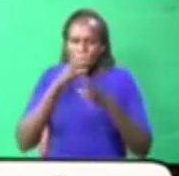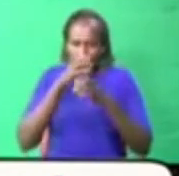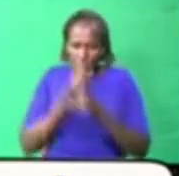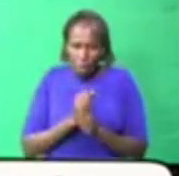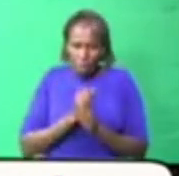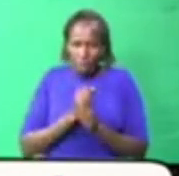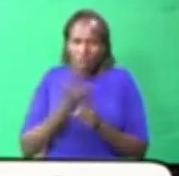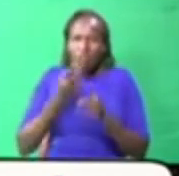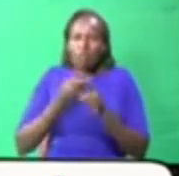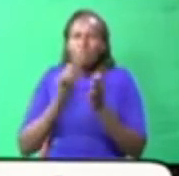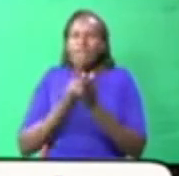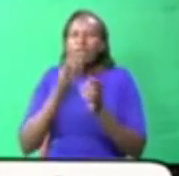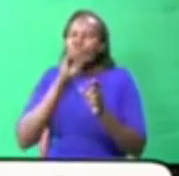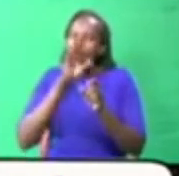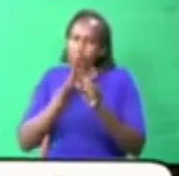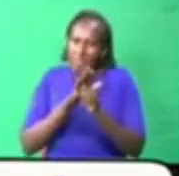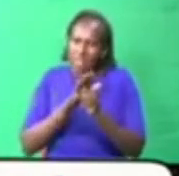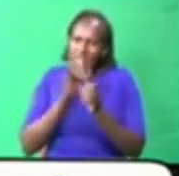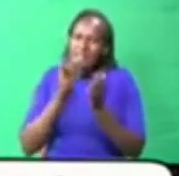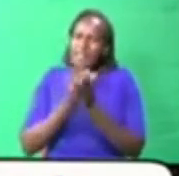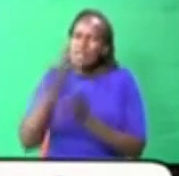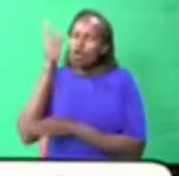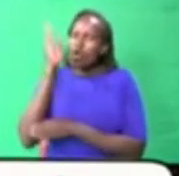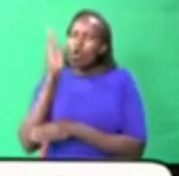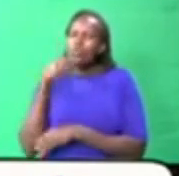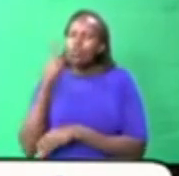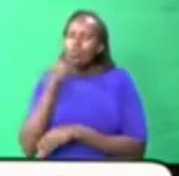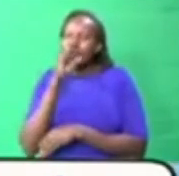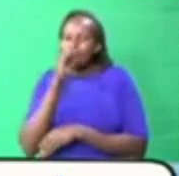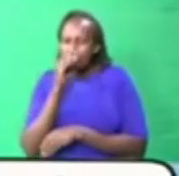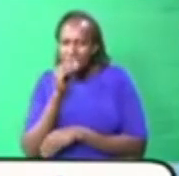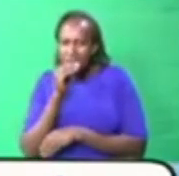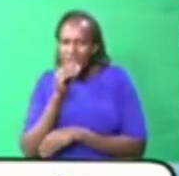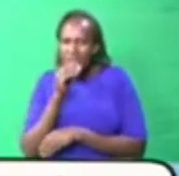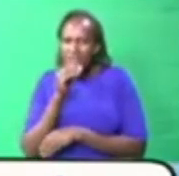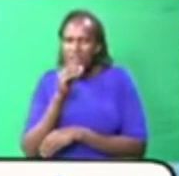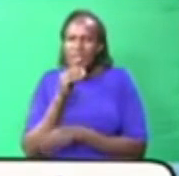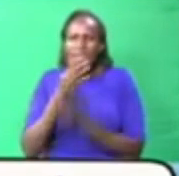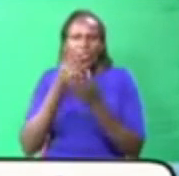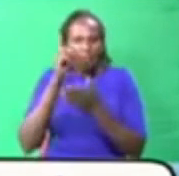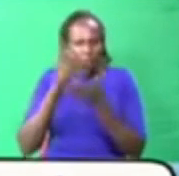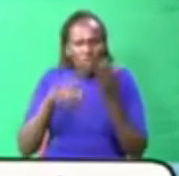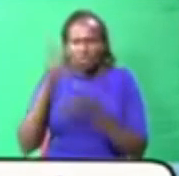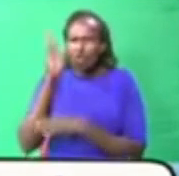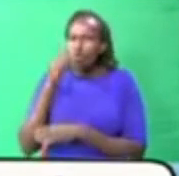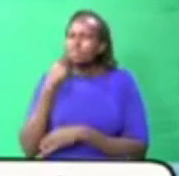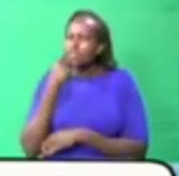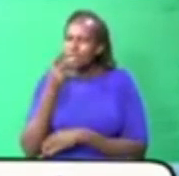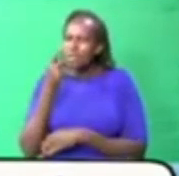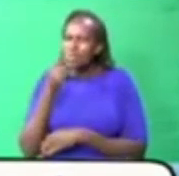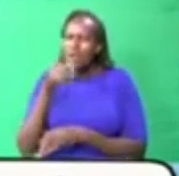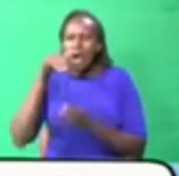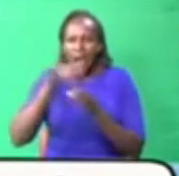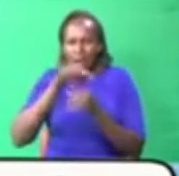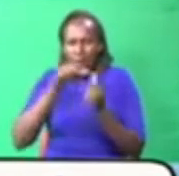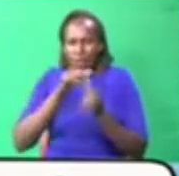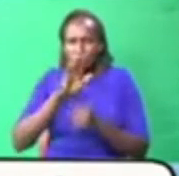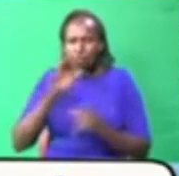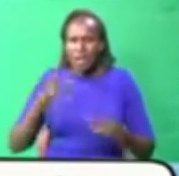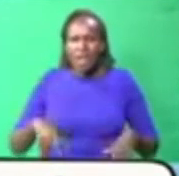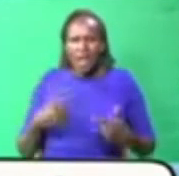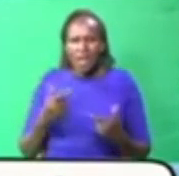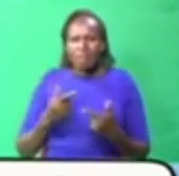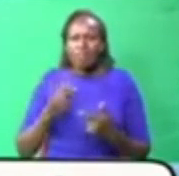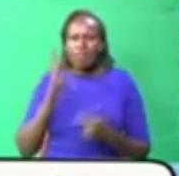promise. Ya kwamba Mungu aliyenena ni wa kweli na ni wa hakika. Kile amesema kuhusu maisha yako atakitimiza kwa jina la